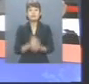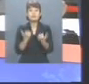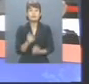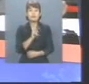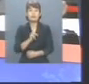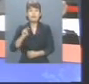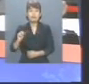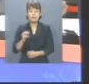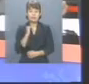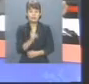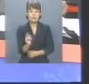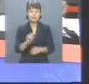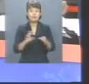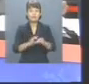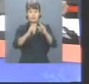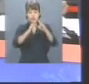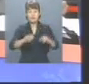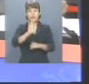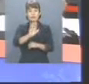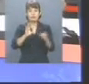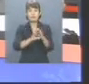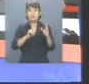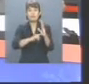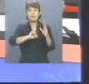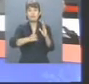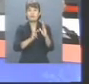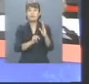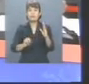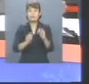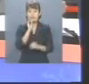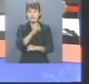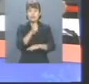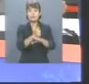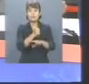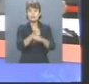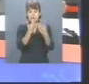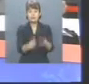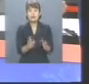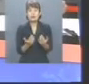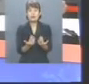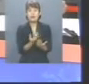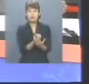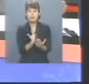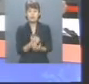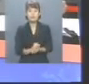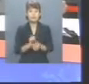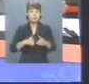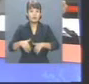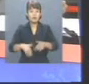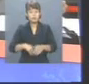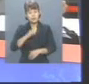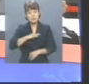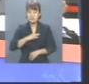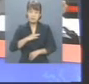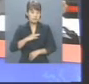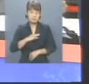างไปยังศาลากลางจังหวัดนะคะเพื่อรอฟังคำตอบจากทางผู้ว่าค่ะซึ่งทางชาวบ้านก็มีส่วนหนึ่งก็บอกว่าไม่พอใจกับข้อสรุปที่ออก